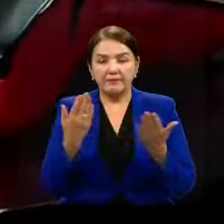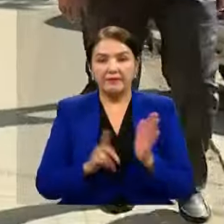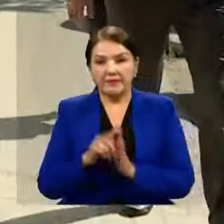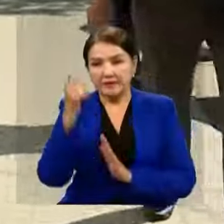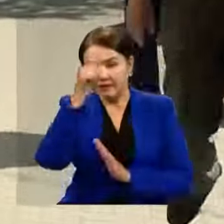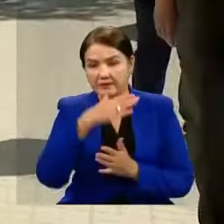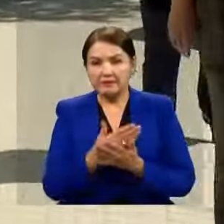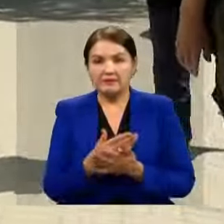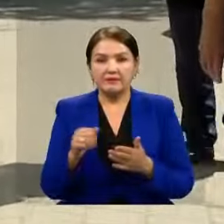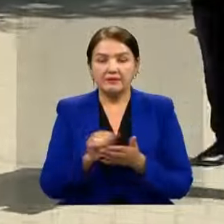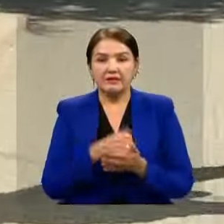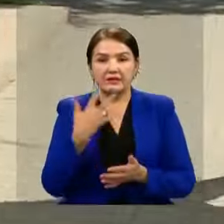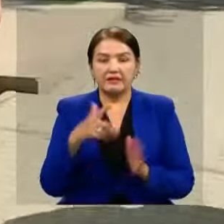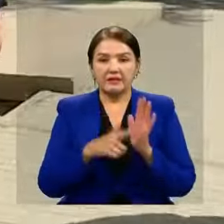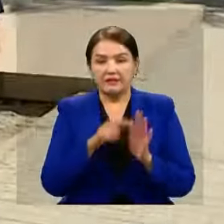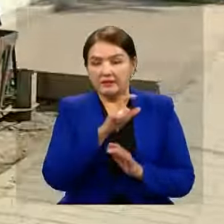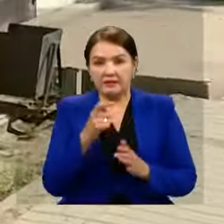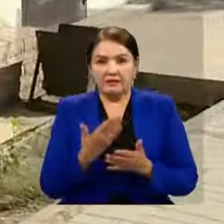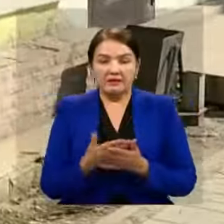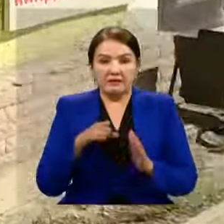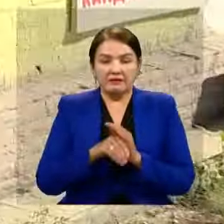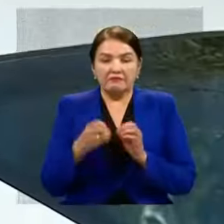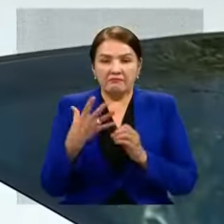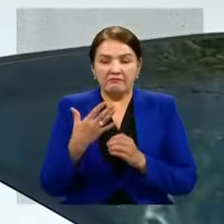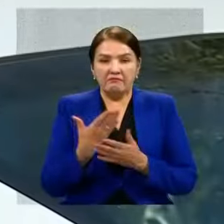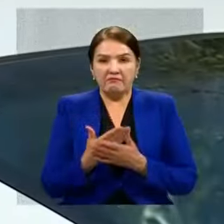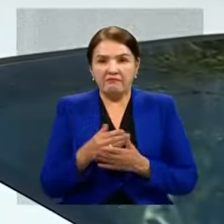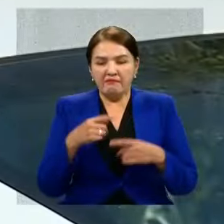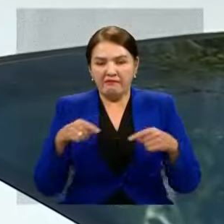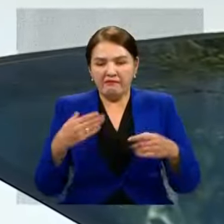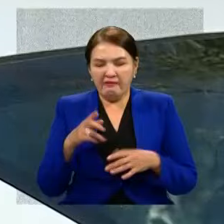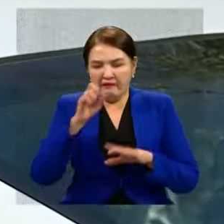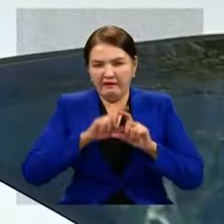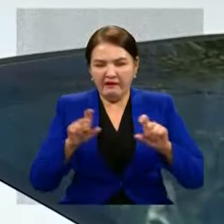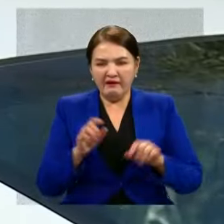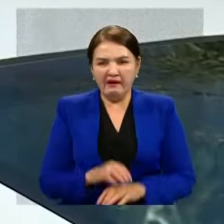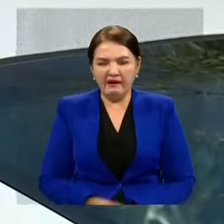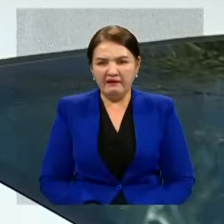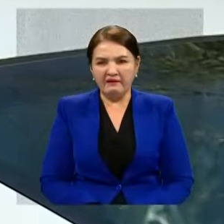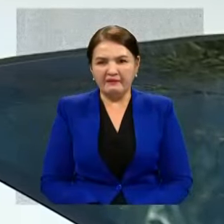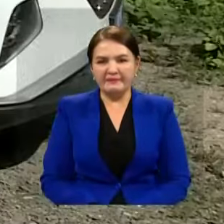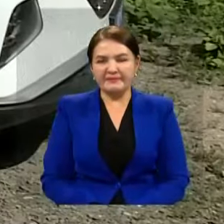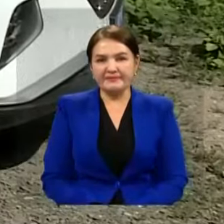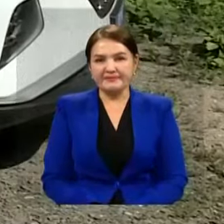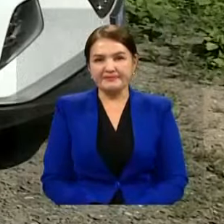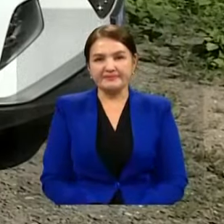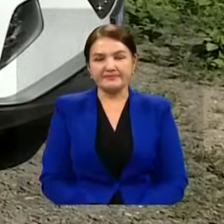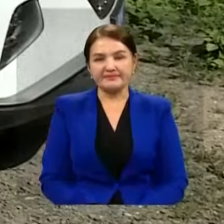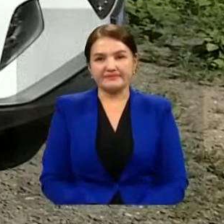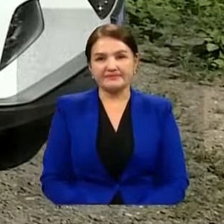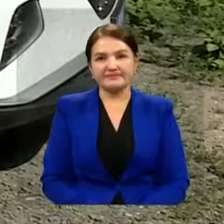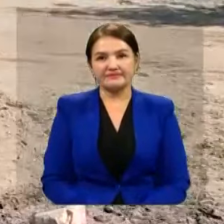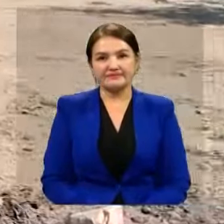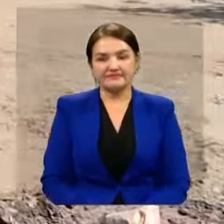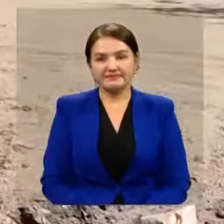были составлены протоколы на 57 человек. Из них 15 представители различных организаций. Владимир Федотов, Жасан Жалбаков, Батагоз